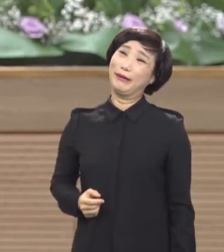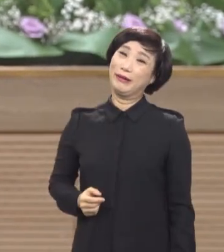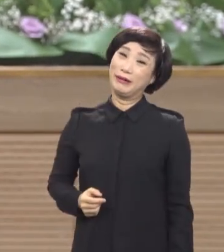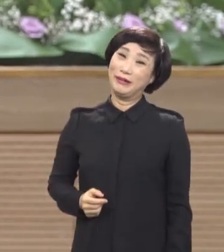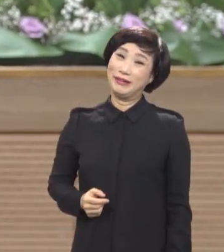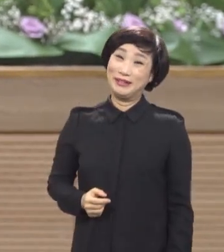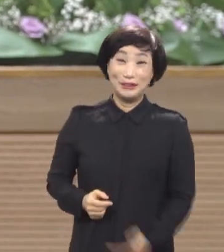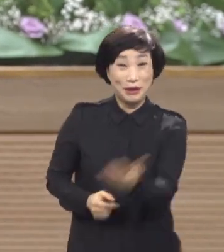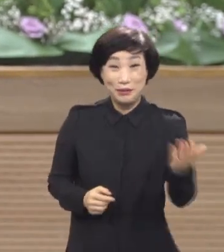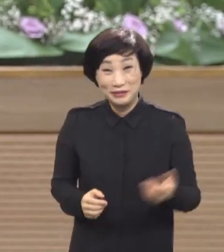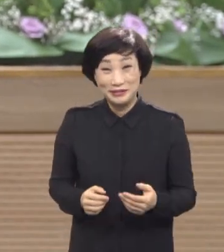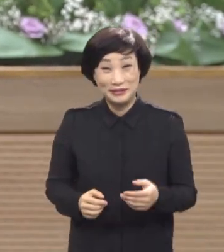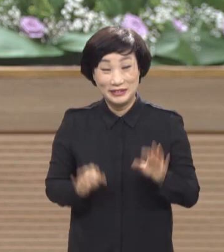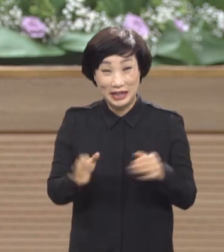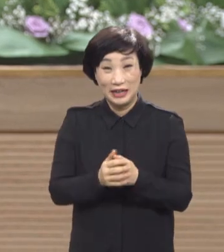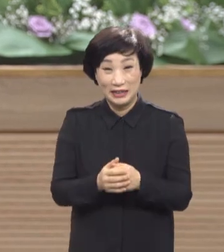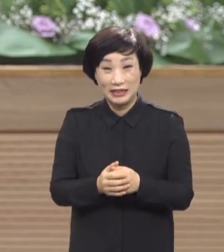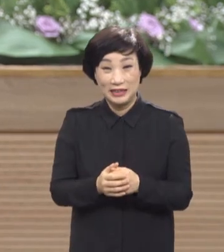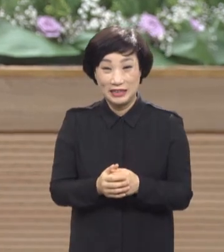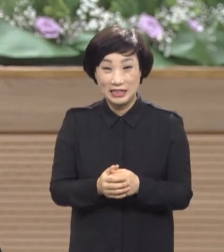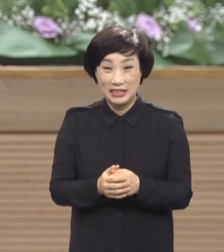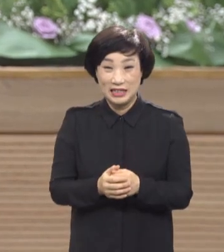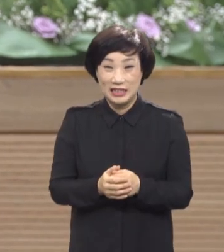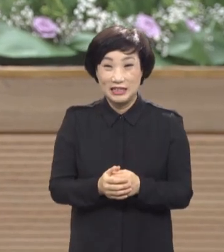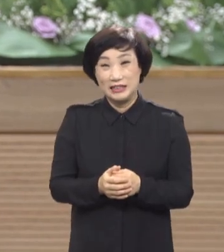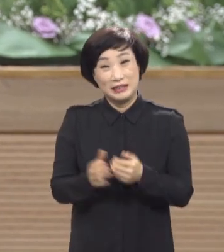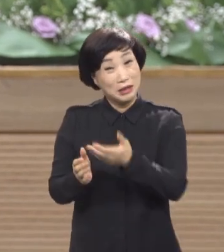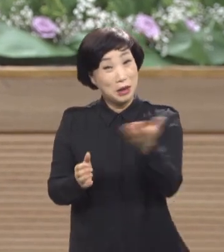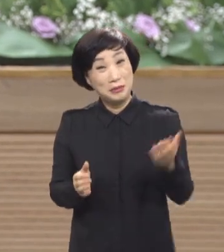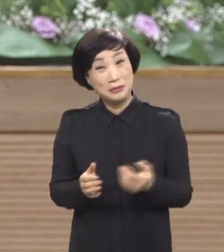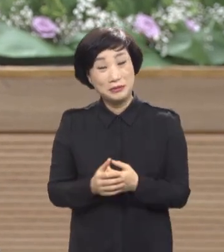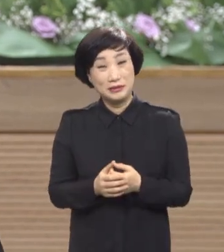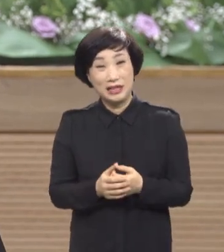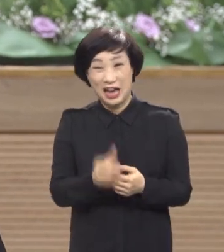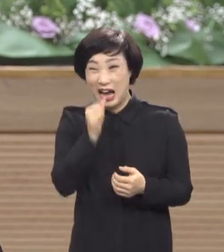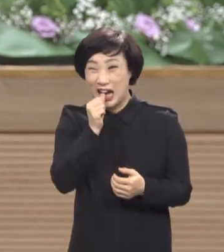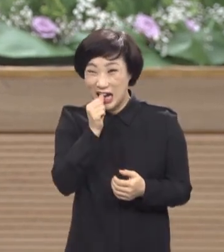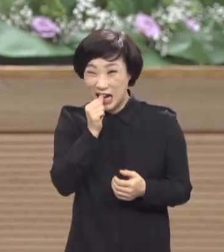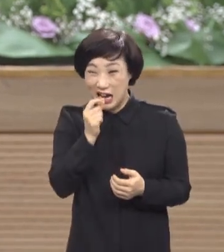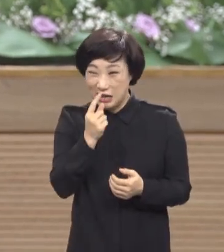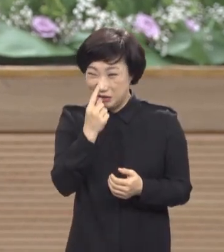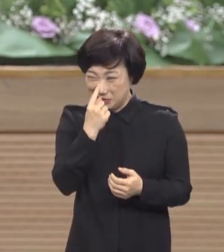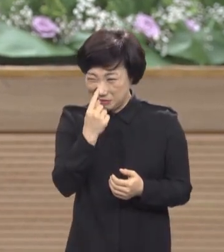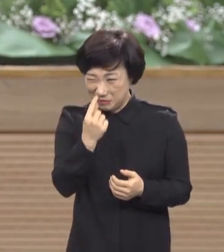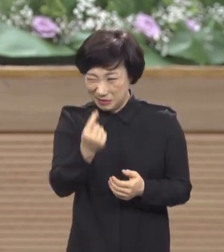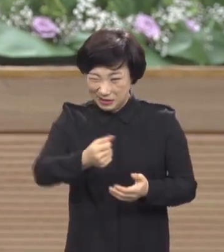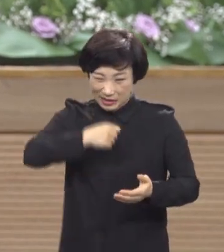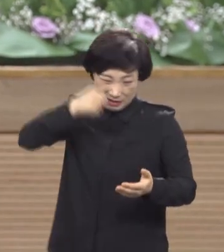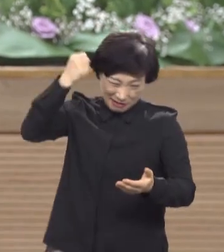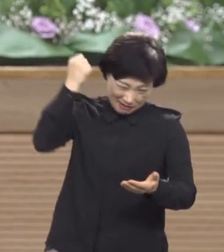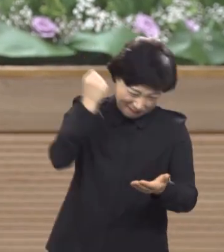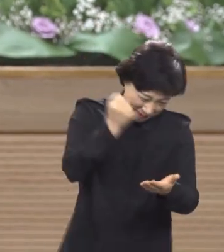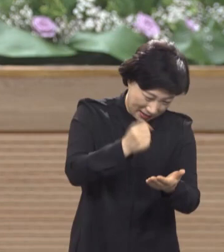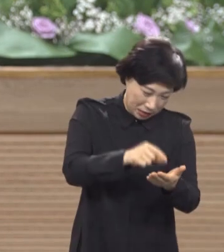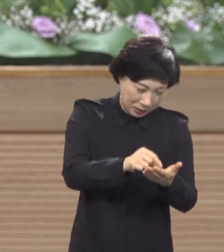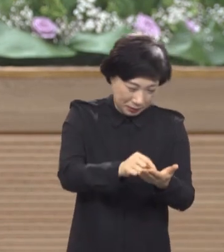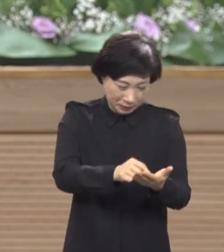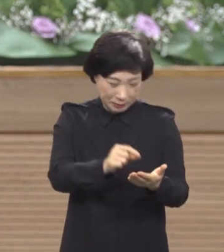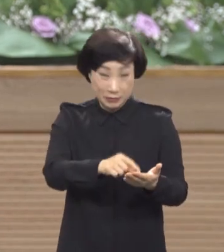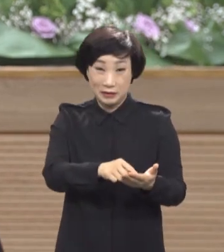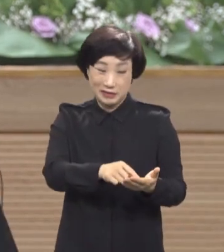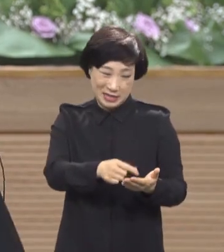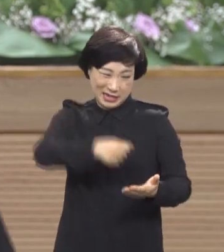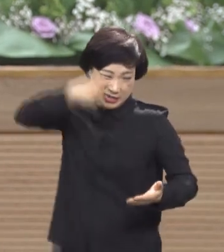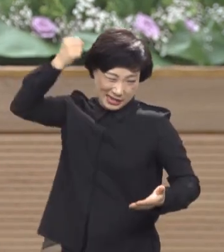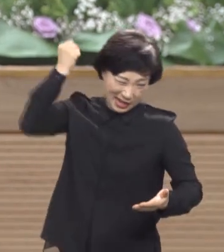한번 십자가에서 이 망칵한 쇠 못이 있던 그 망치를 팍 뗄